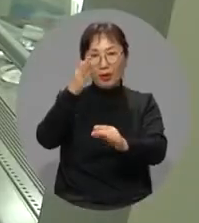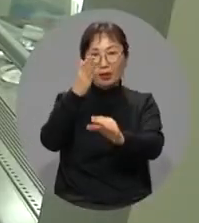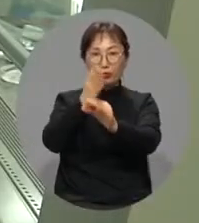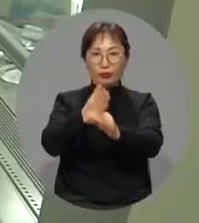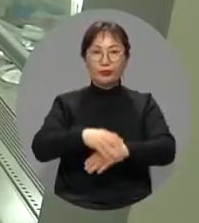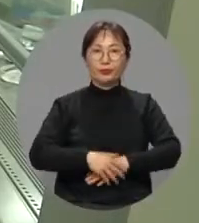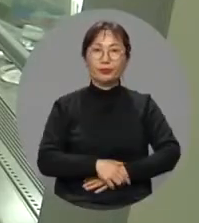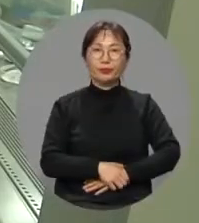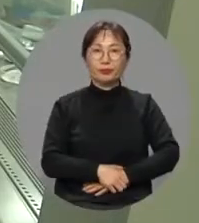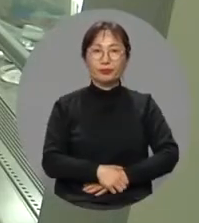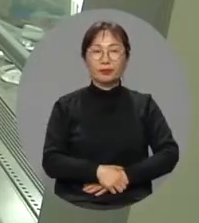mbc 뉴스 김아연 입니다